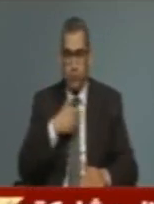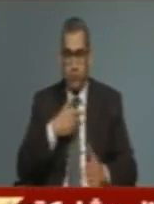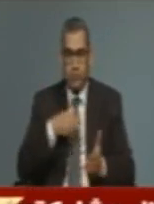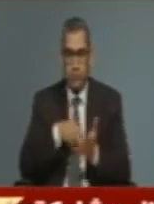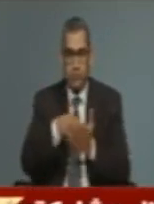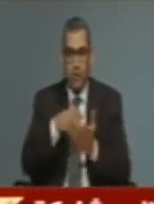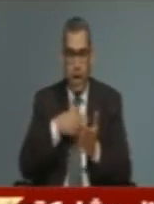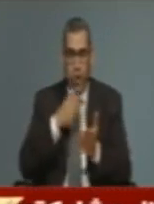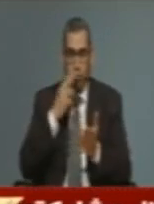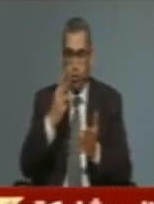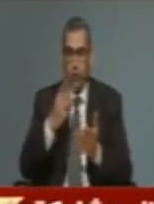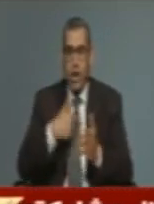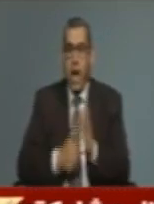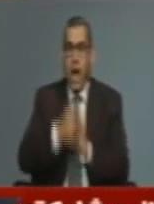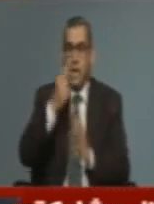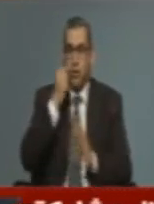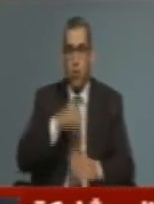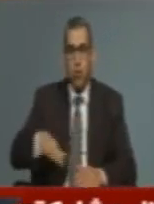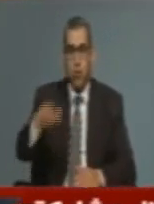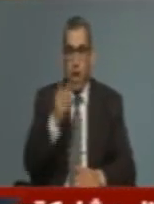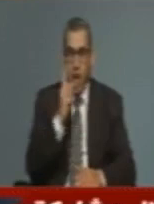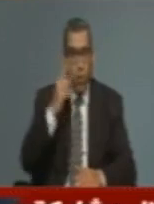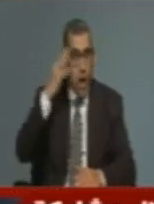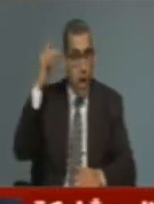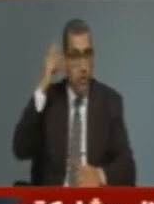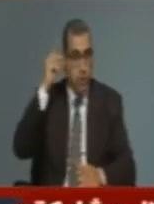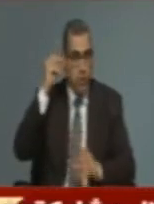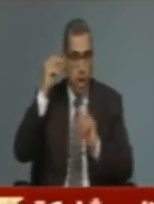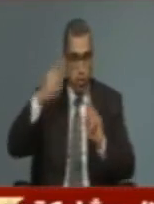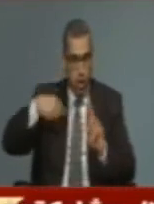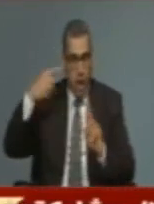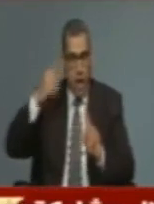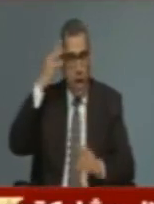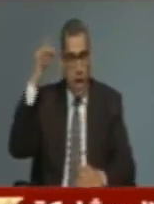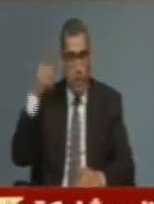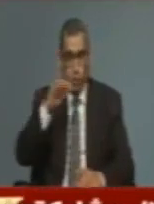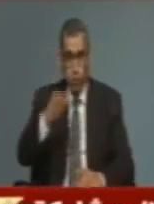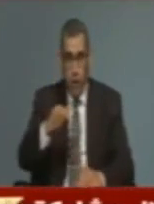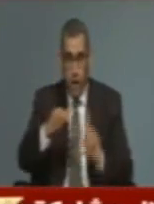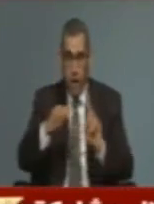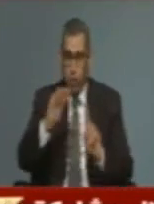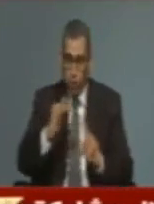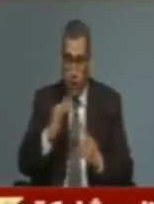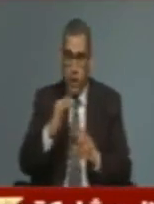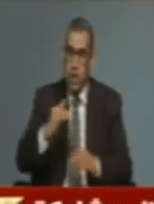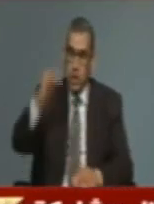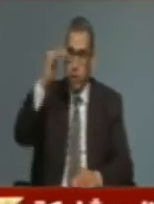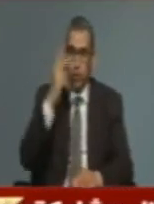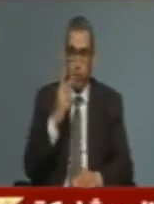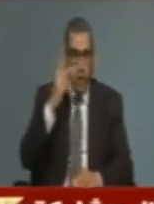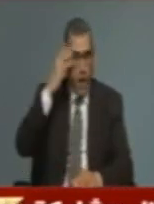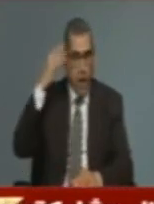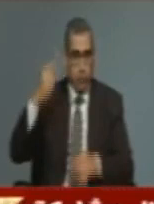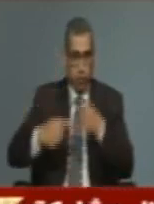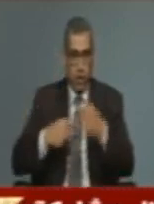ماشي في طريقه. فاحلم، اوعى تبطل حلم، مش انت وبس عشان صغير، الصغير والكبير،